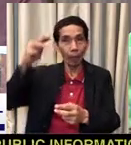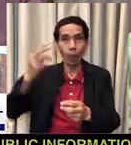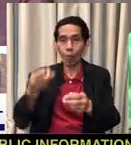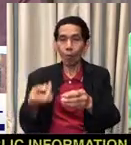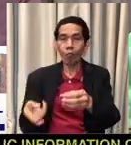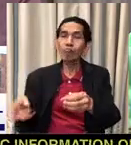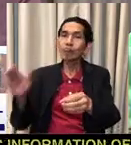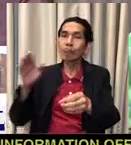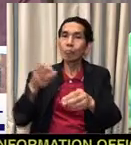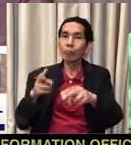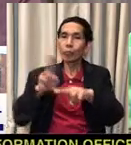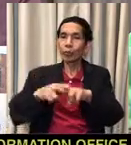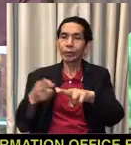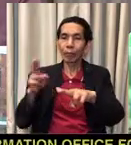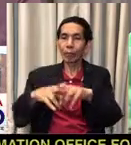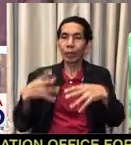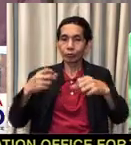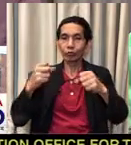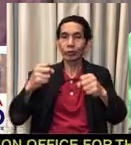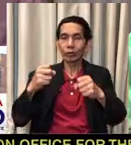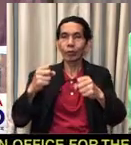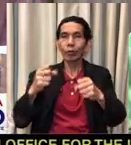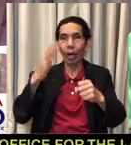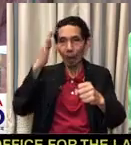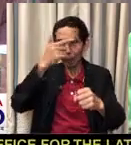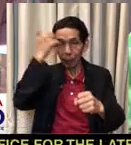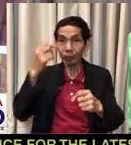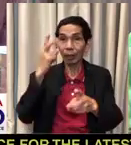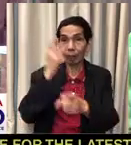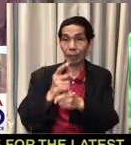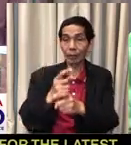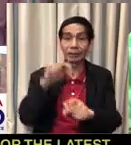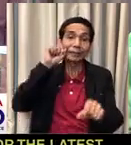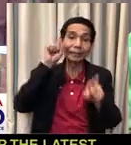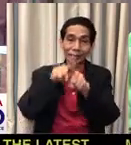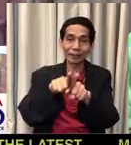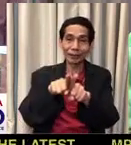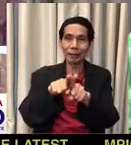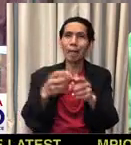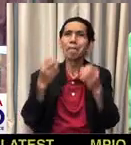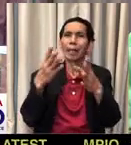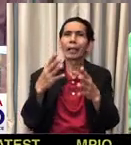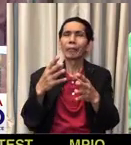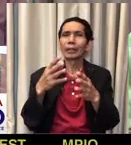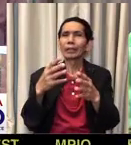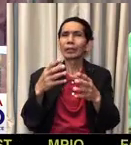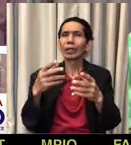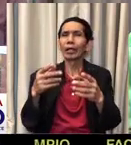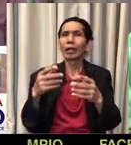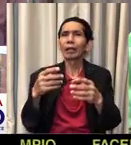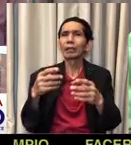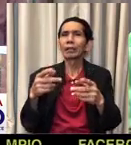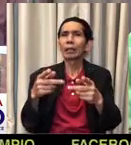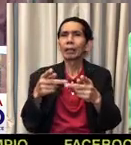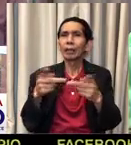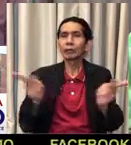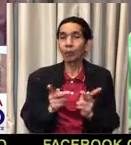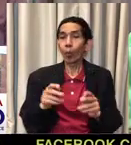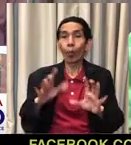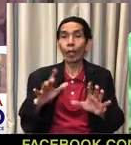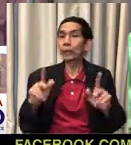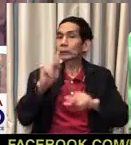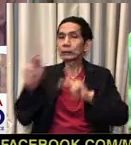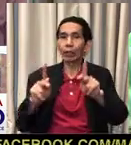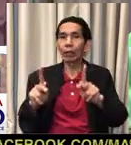punuin, palakasin. Kasi, tama ba ako, ate? Dati, maraming plantilya, mm-hmm. pero walang tao. Walang